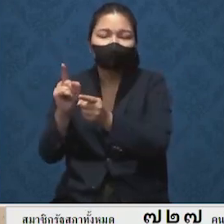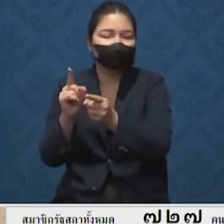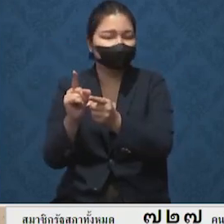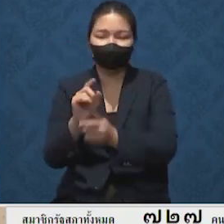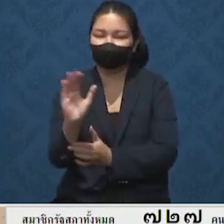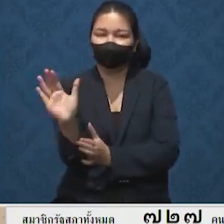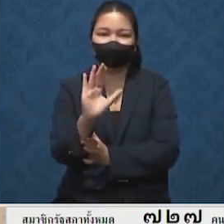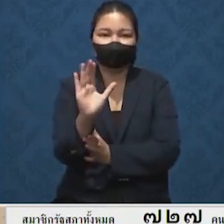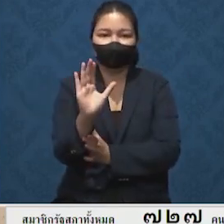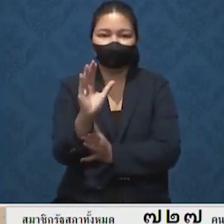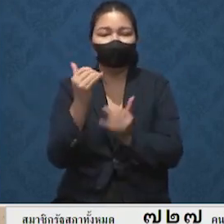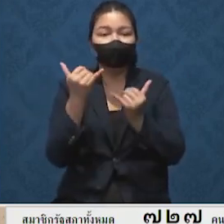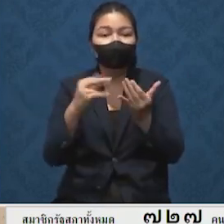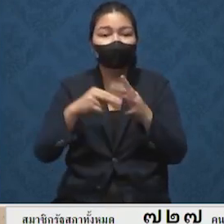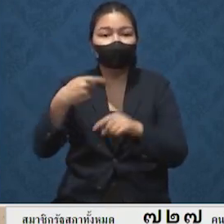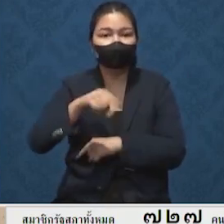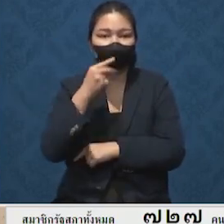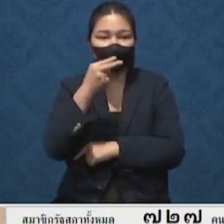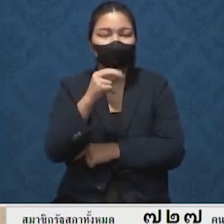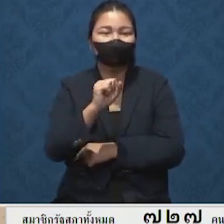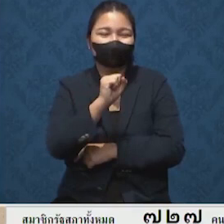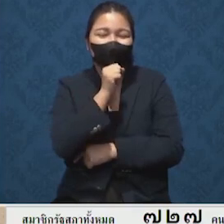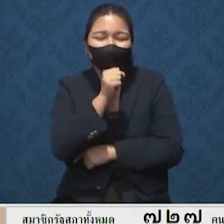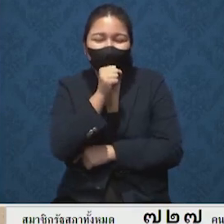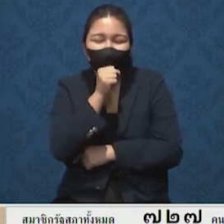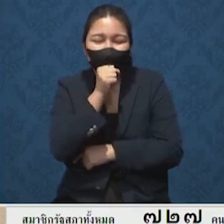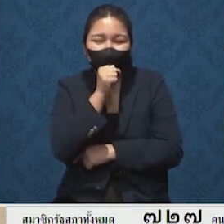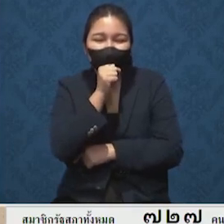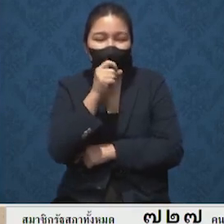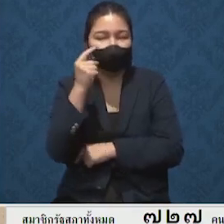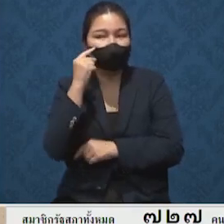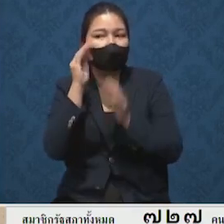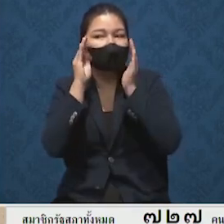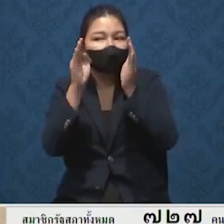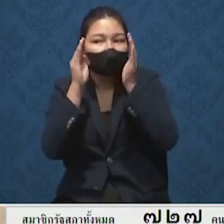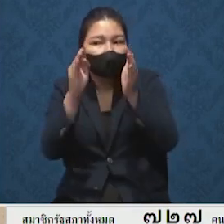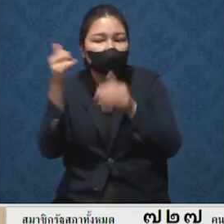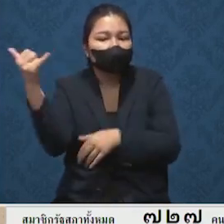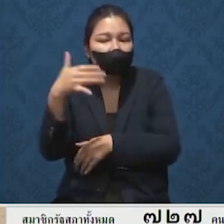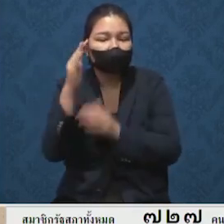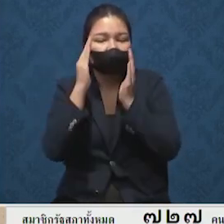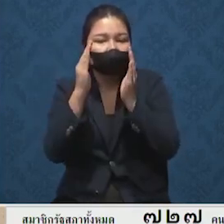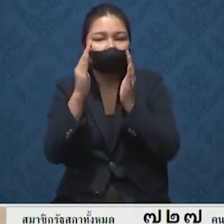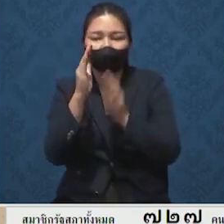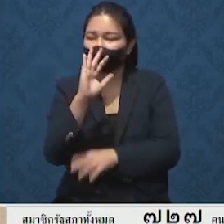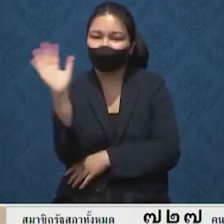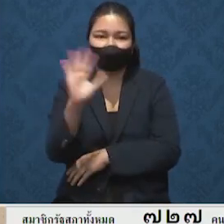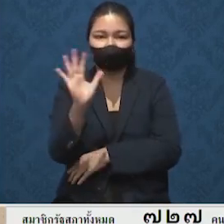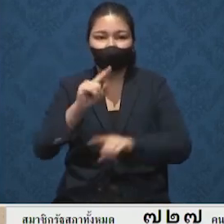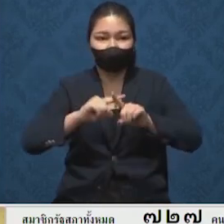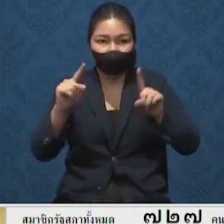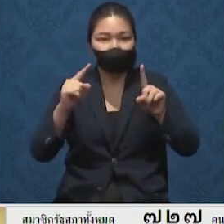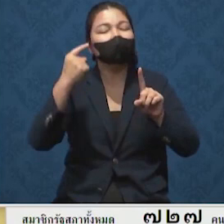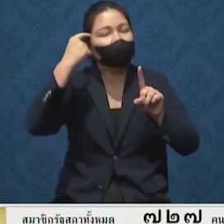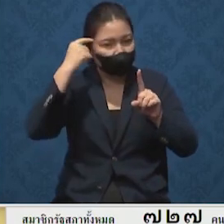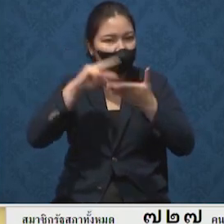เรารู้กันว่ามันไม่ใช่เป็นเรื่องความขี้เกียจหรือเจตนาอย่างที่เราเห็นในบางครั้งแต่เป็นเรื่องความเห็นท